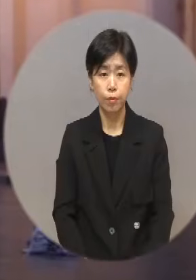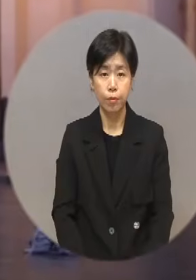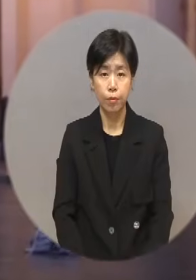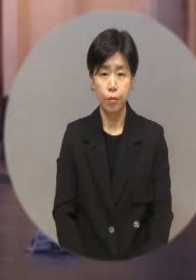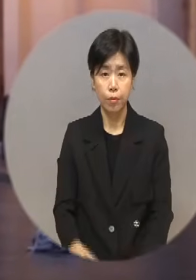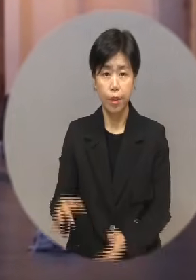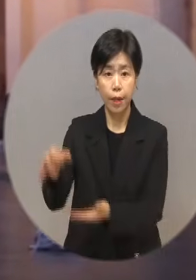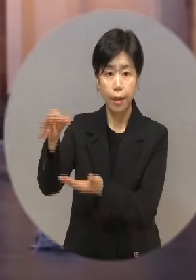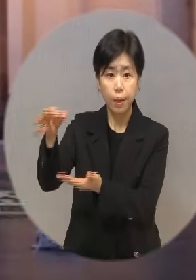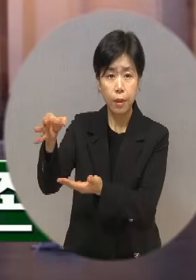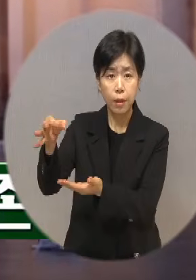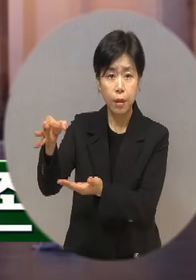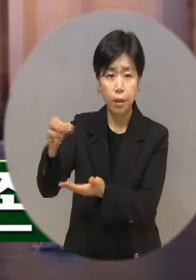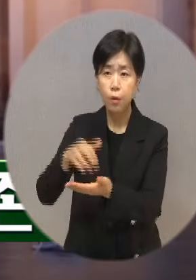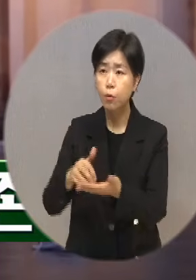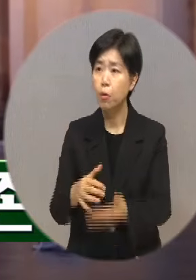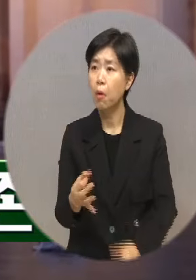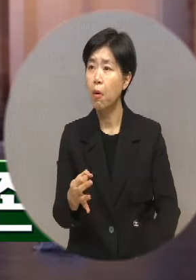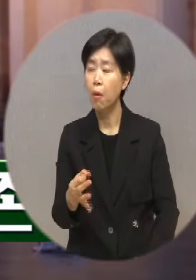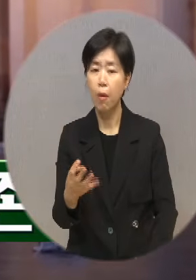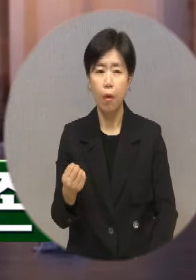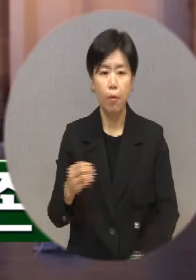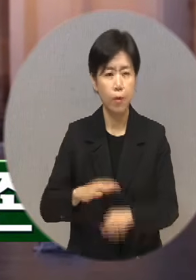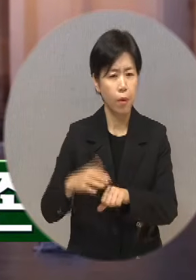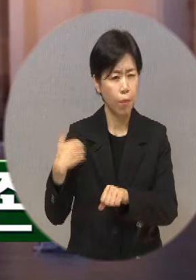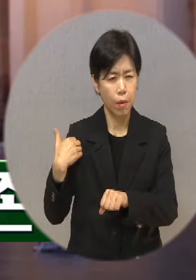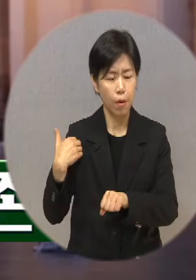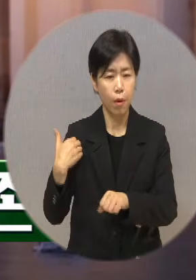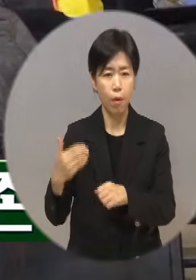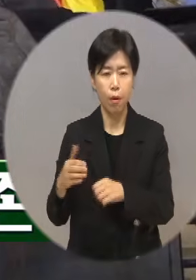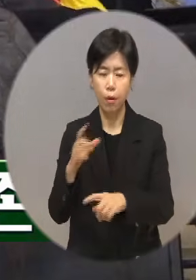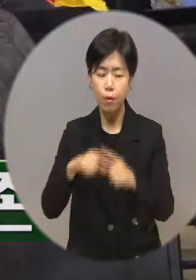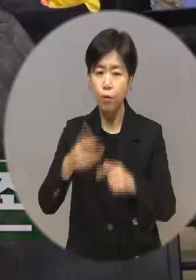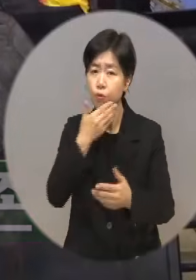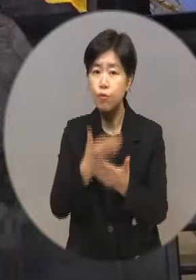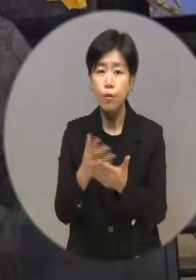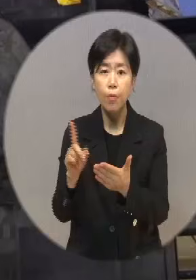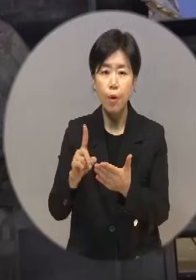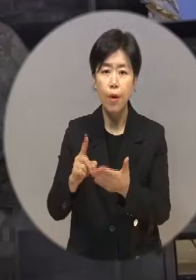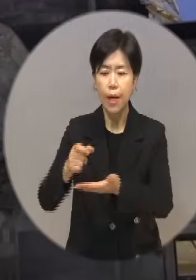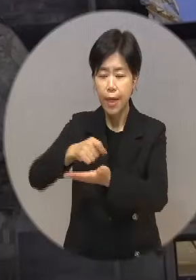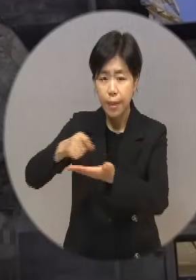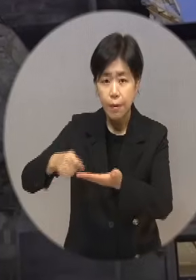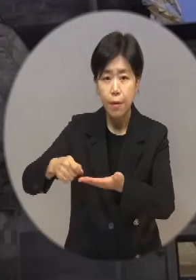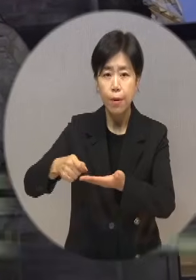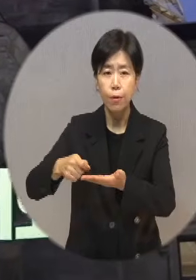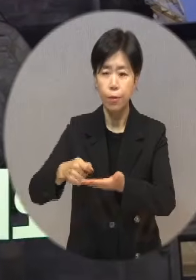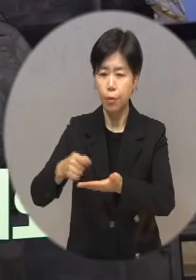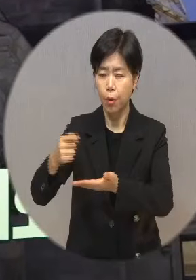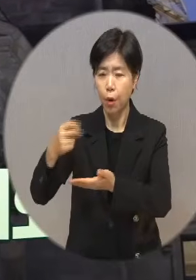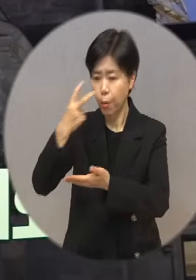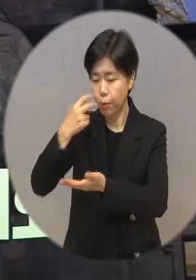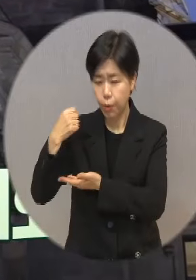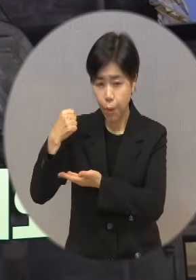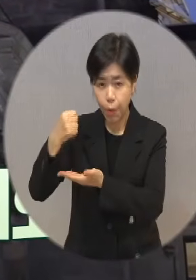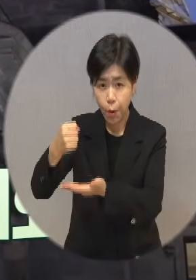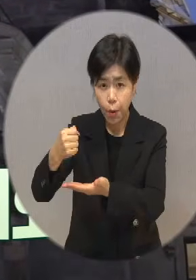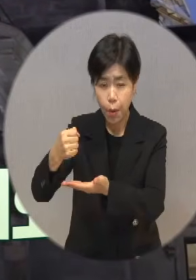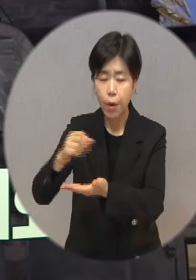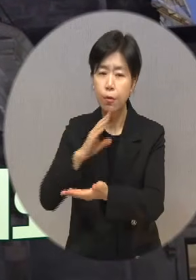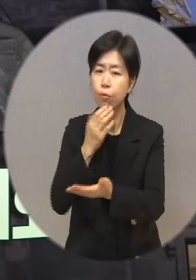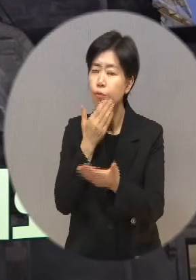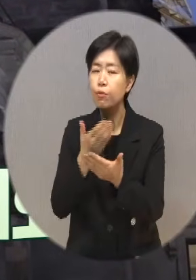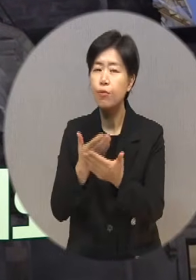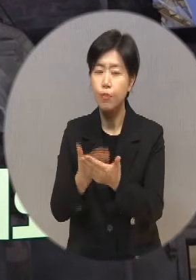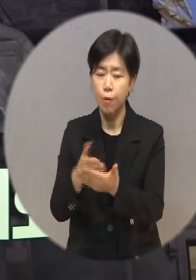가치를 측정하는 데 있어 개발보다는 기록과 보존에 무게를 두었고 갈등은 피할 수 없지만 대화를 포기하면 안